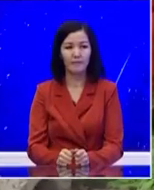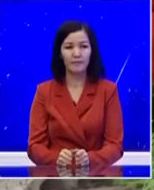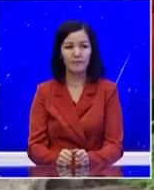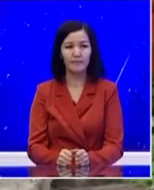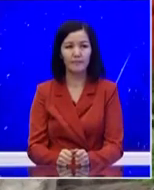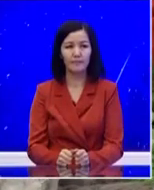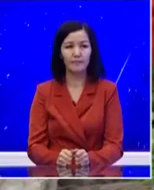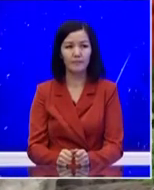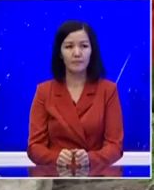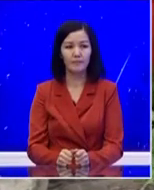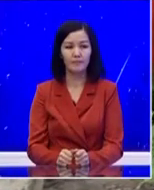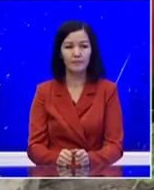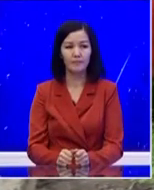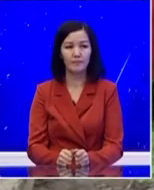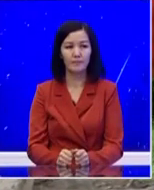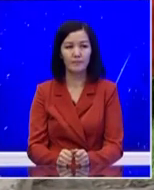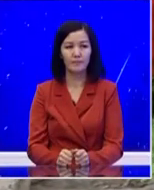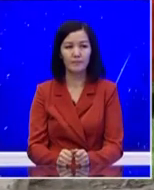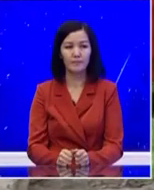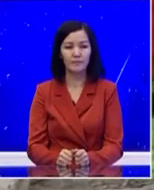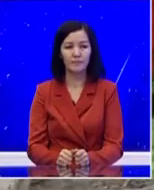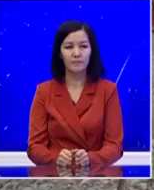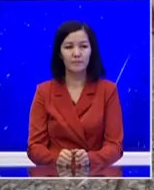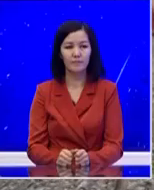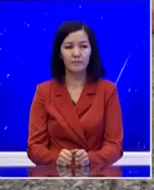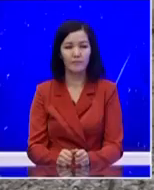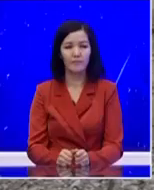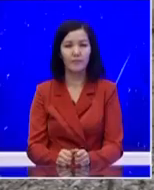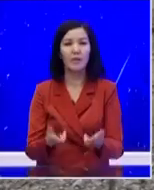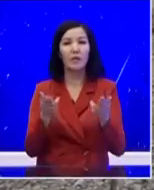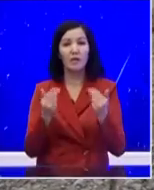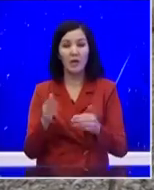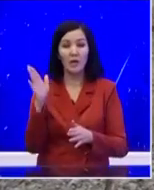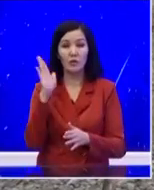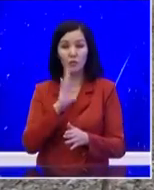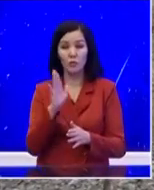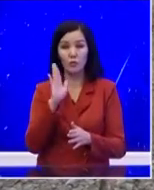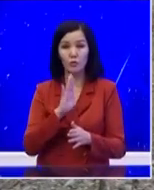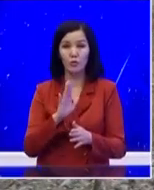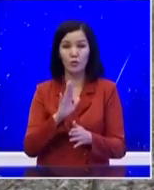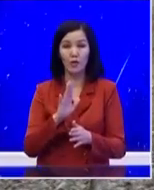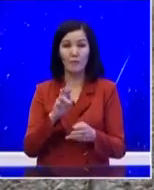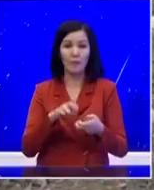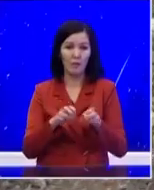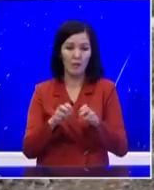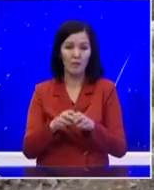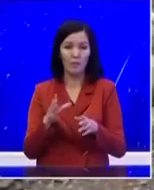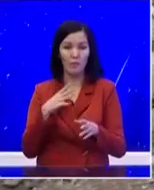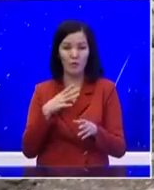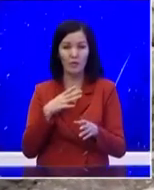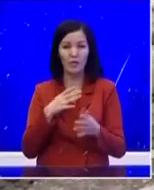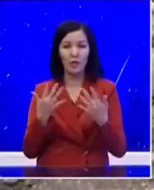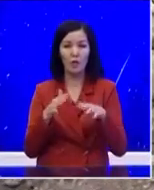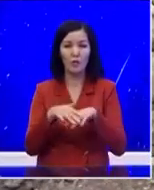знаете, хотеть можно 10 лет. Только давайте быстрее, мы, знаете, 5 лет уже. Я ауыз су жаңа тұрмыстықтар үшін жауыр болған мәселе елді мекенге.